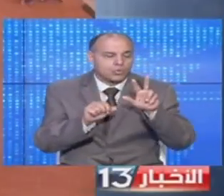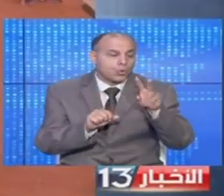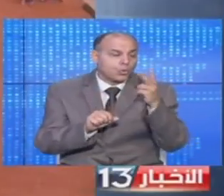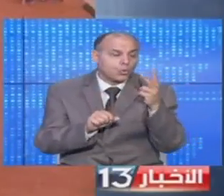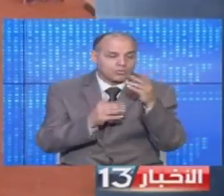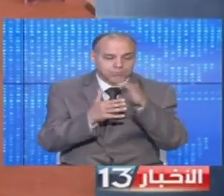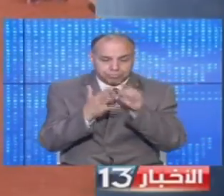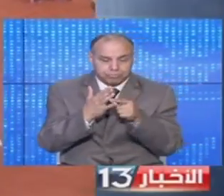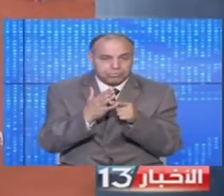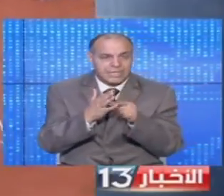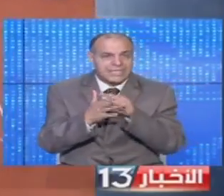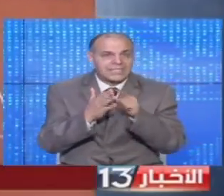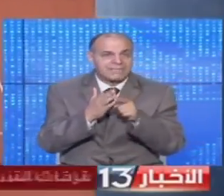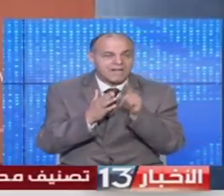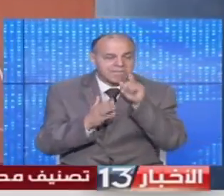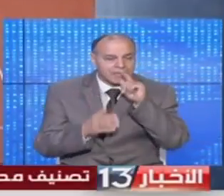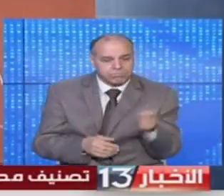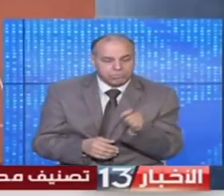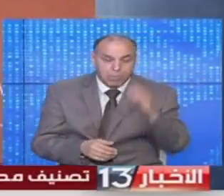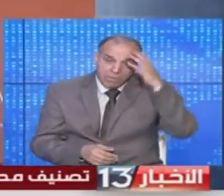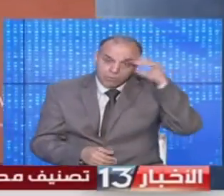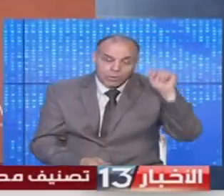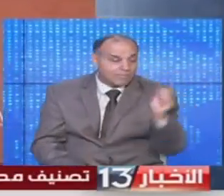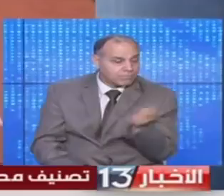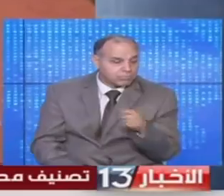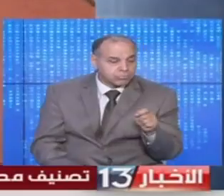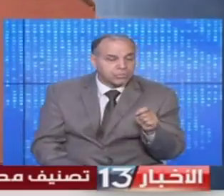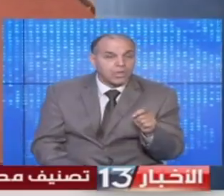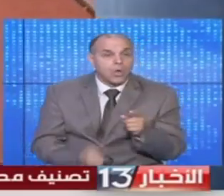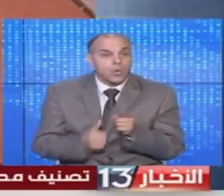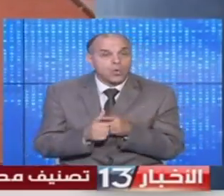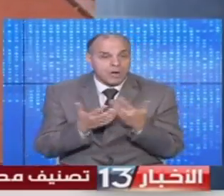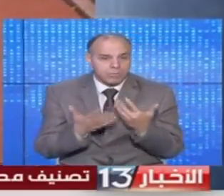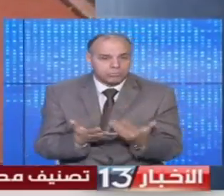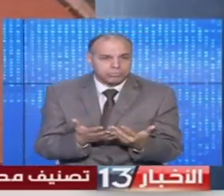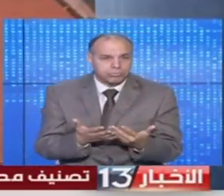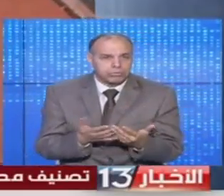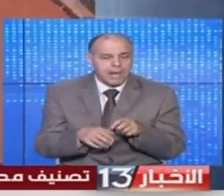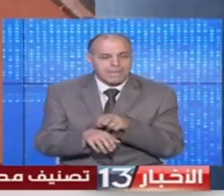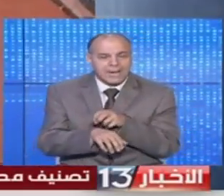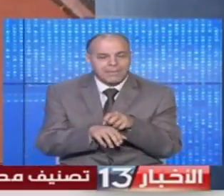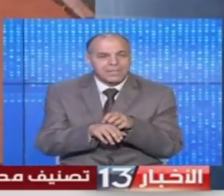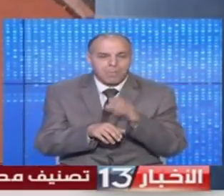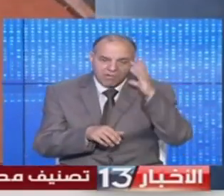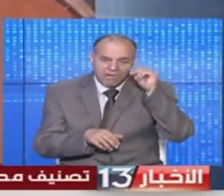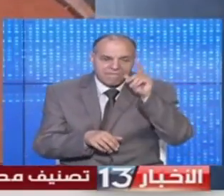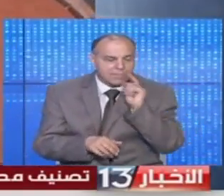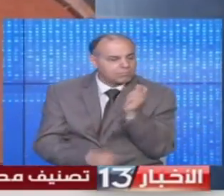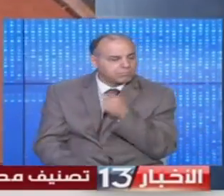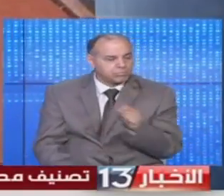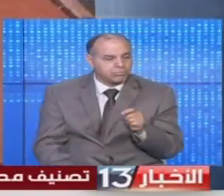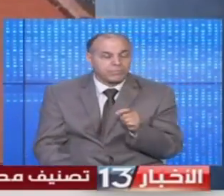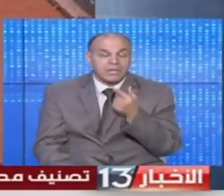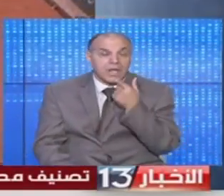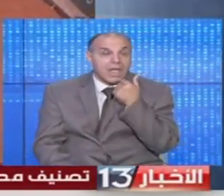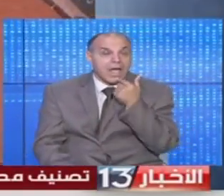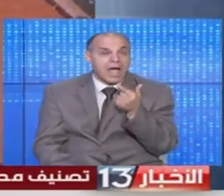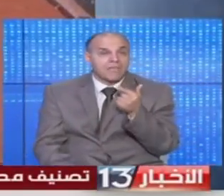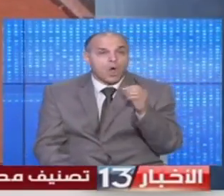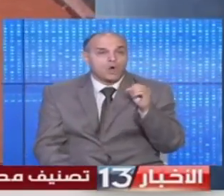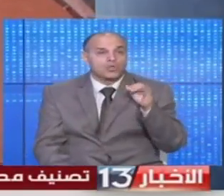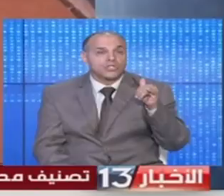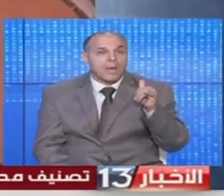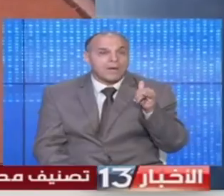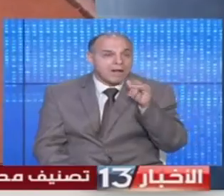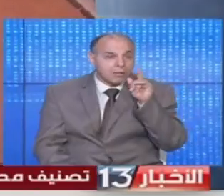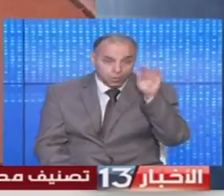في تصنيف اللاعبات المحترفات الصادر اليوم على رابطه محترفي كره المضرب وكانت عبر